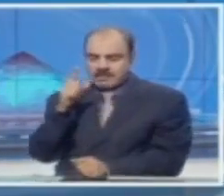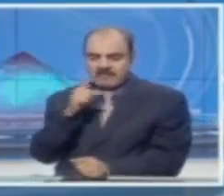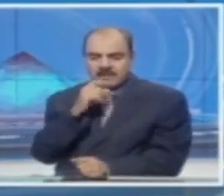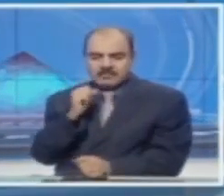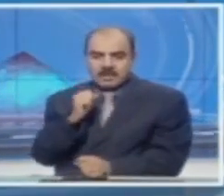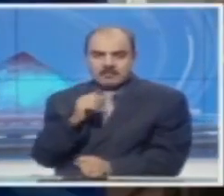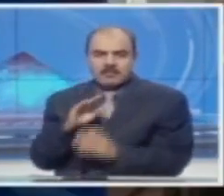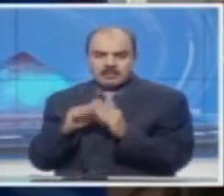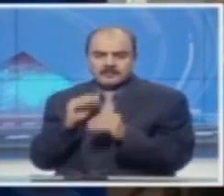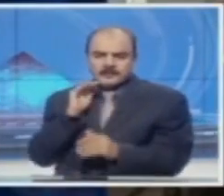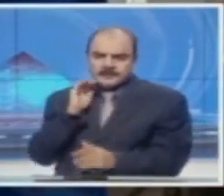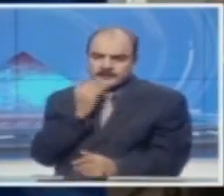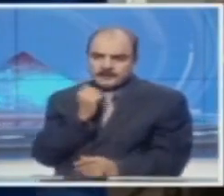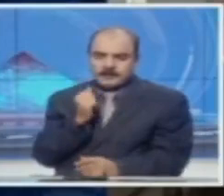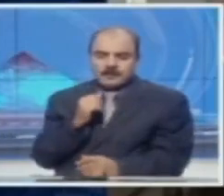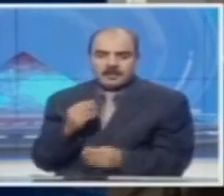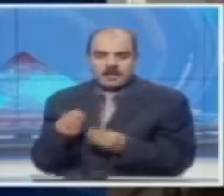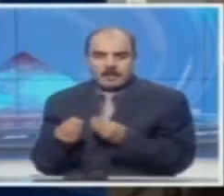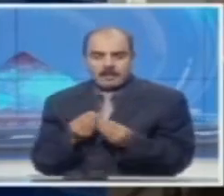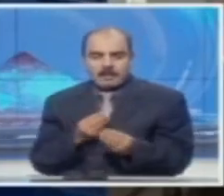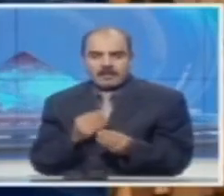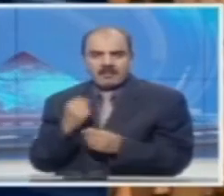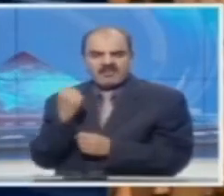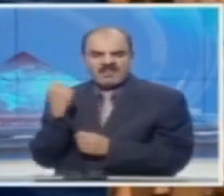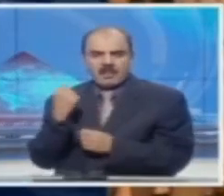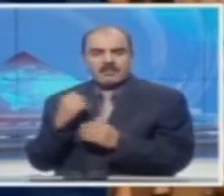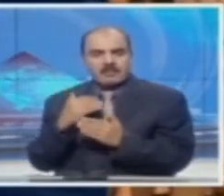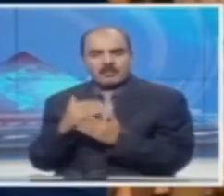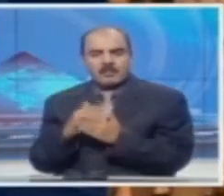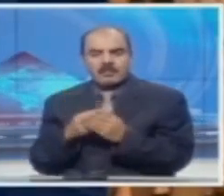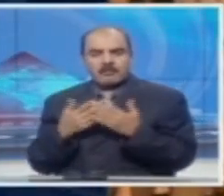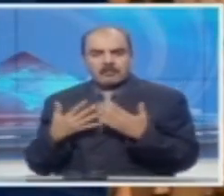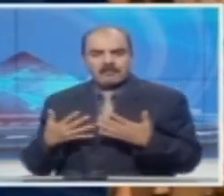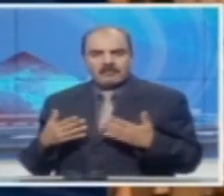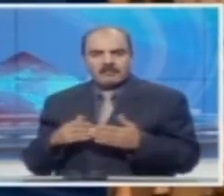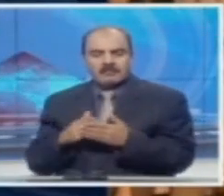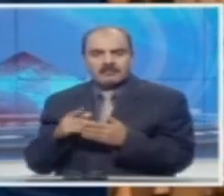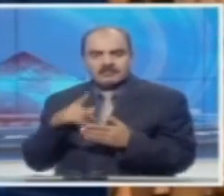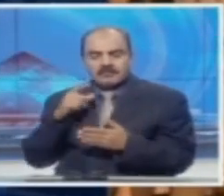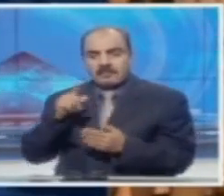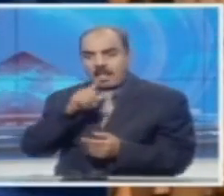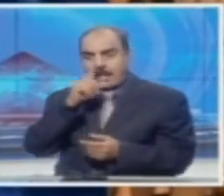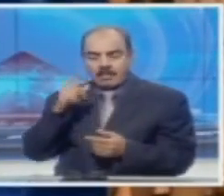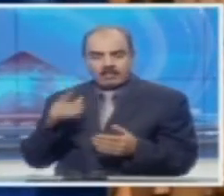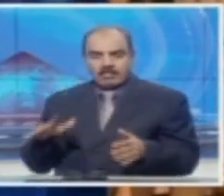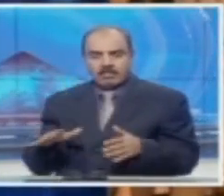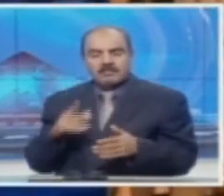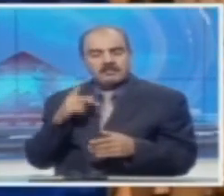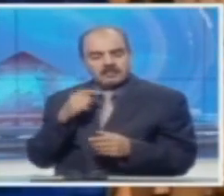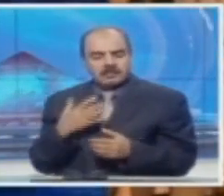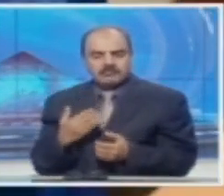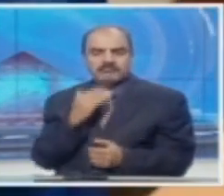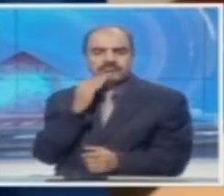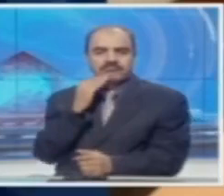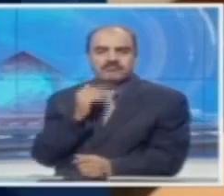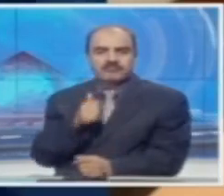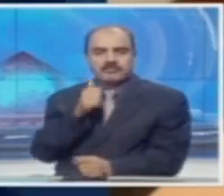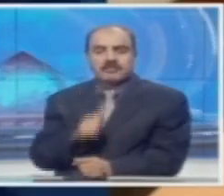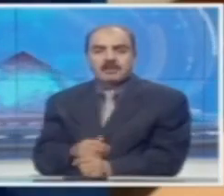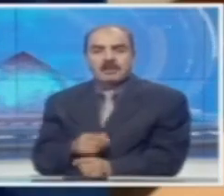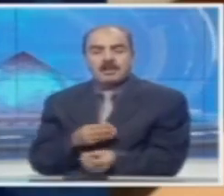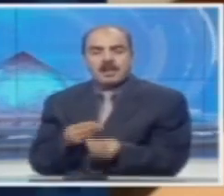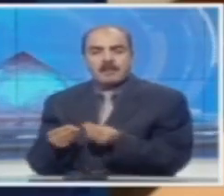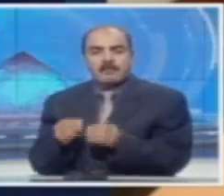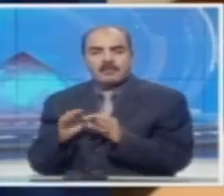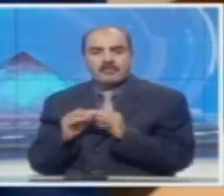العالمية، حيث اكتسبت قدرا من الصلابة يمكنه من التعامل الإيجابي المرن مع الأزمات الدولية. أوضح معيط على